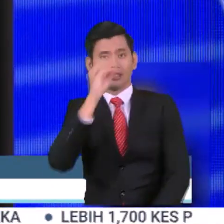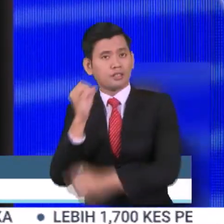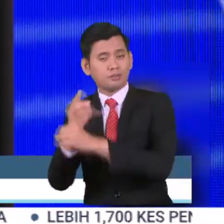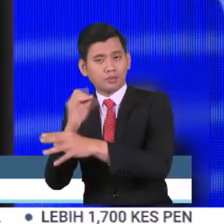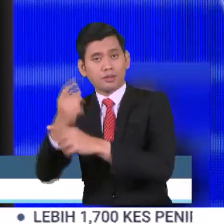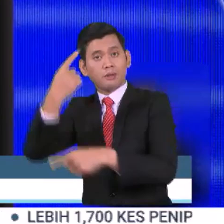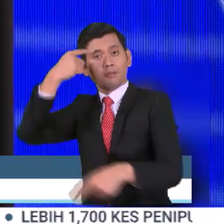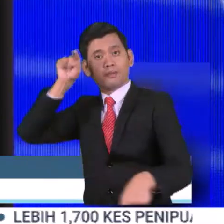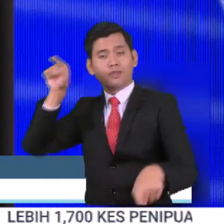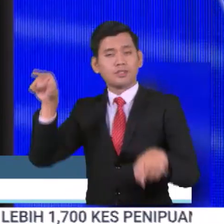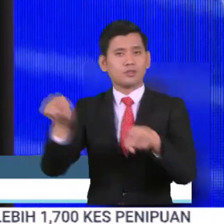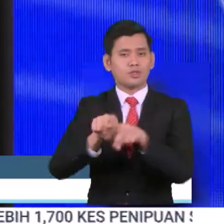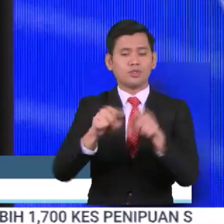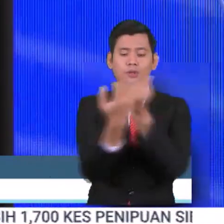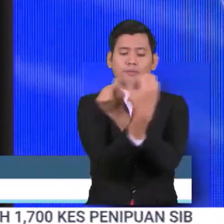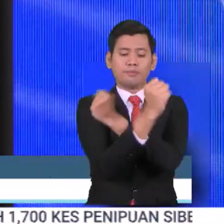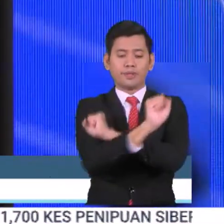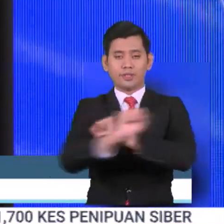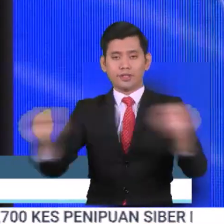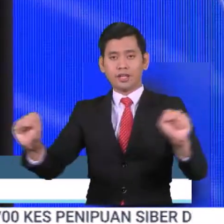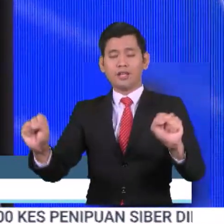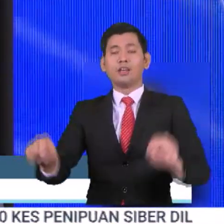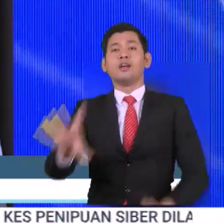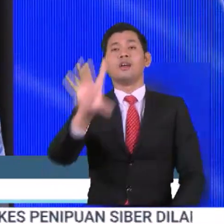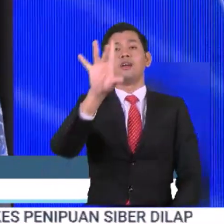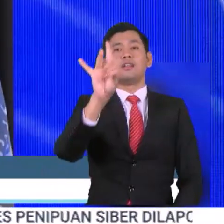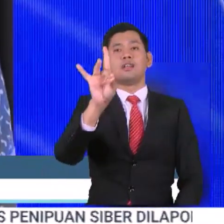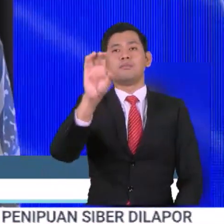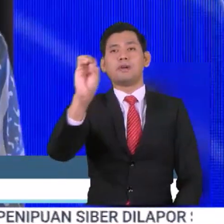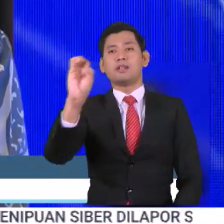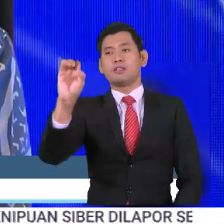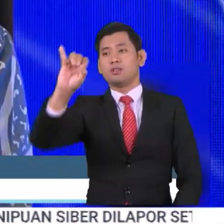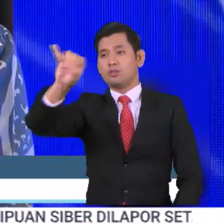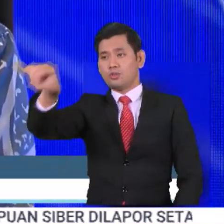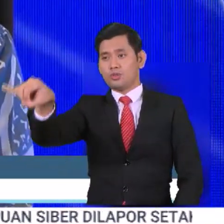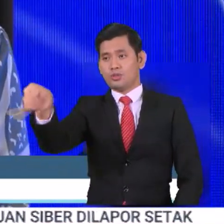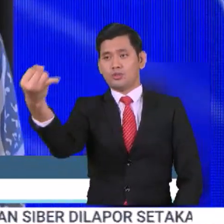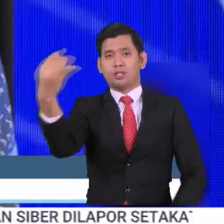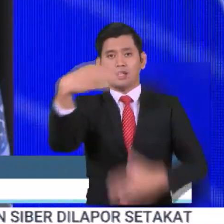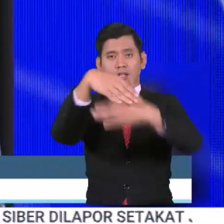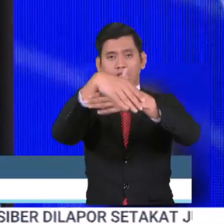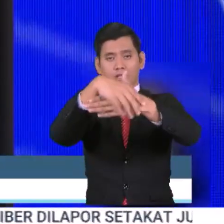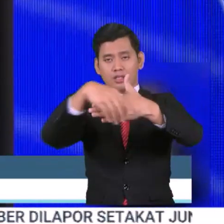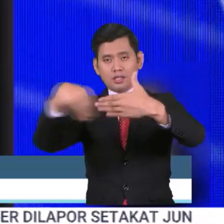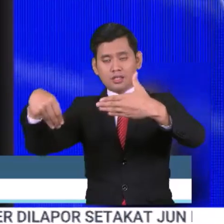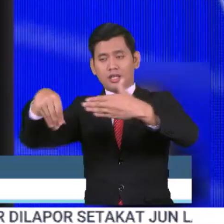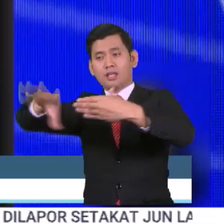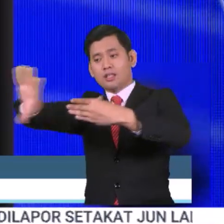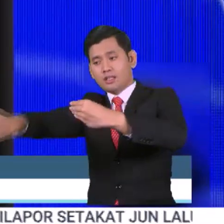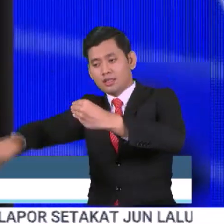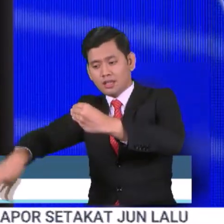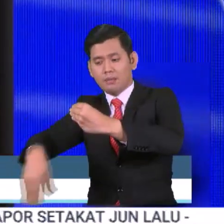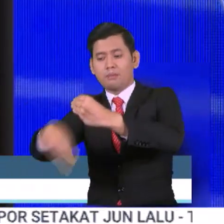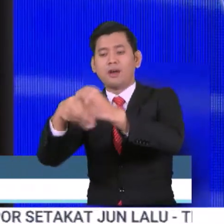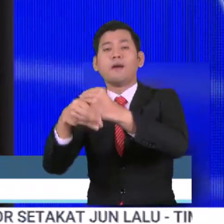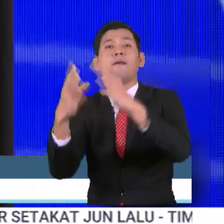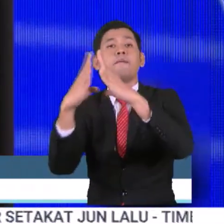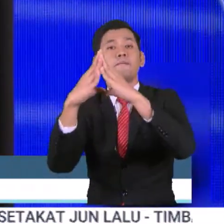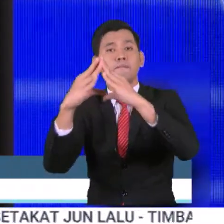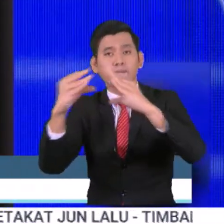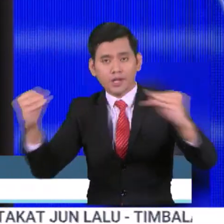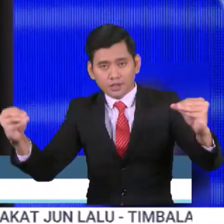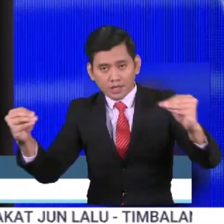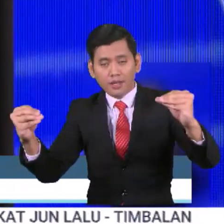dan bersetuju menyediakan keseluruhan 800 juta ringgit tambahan bagi penyelesaian